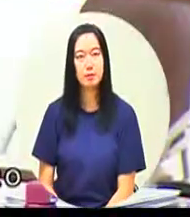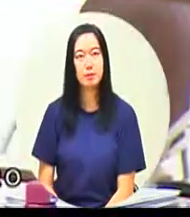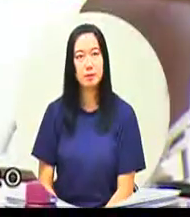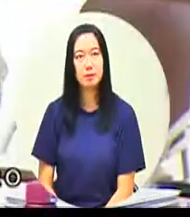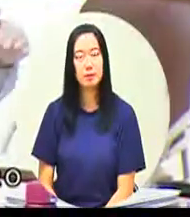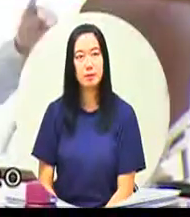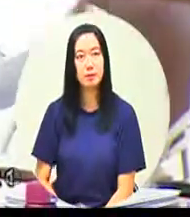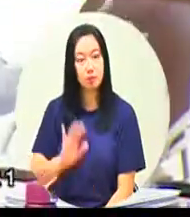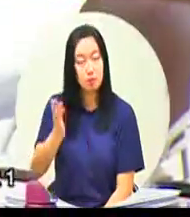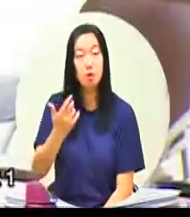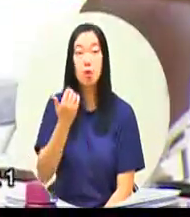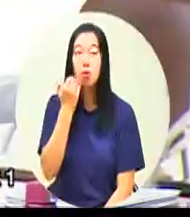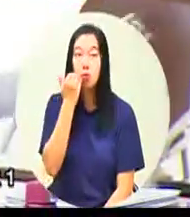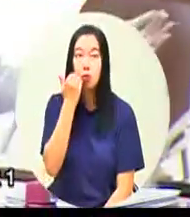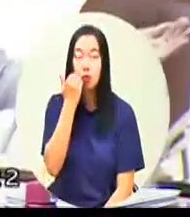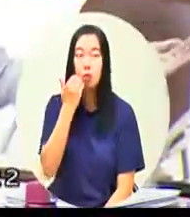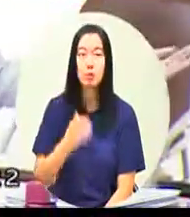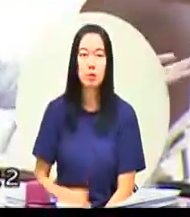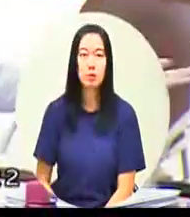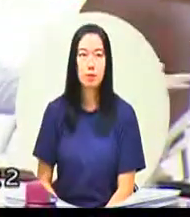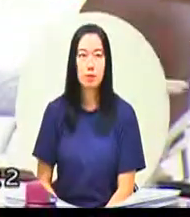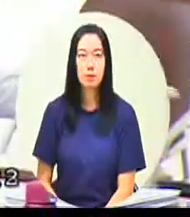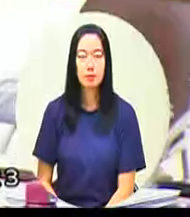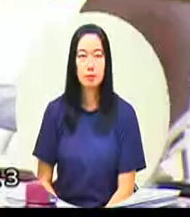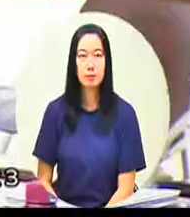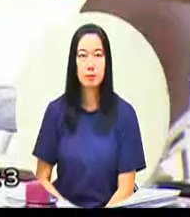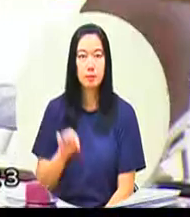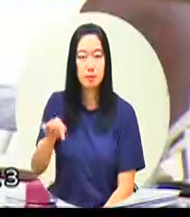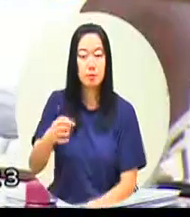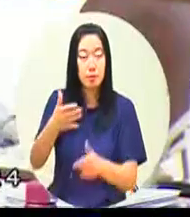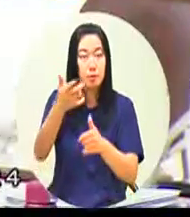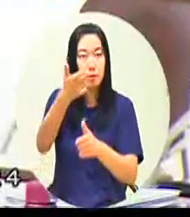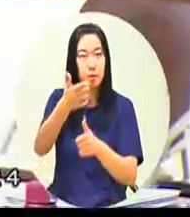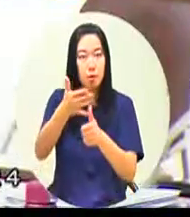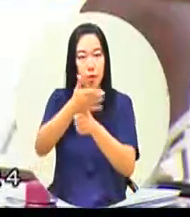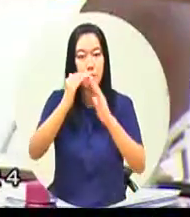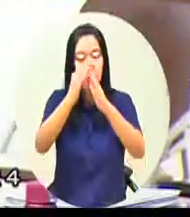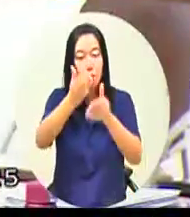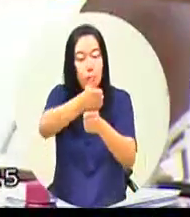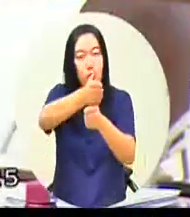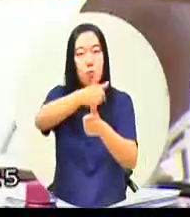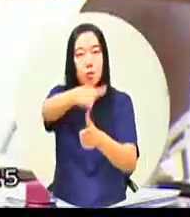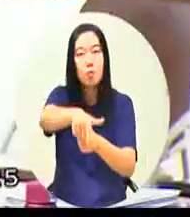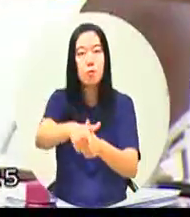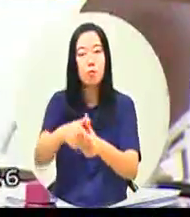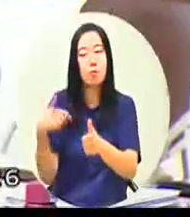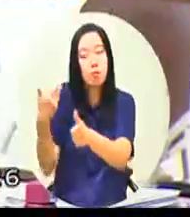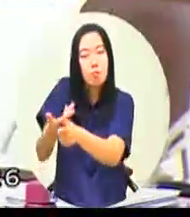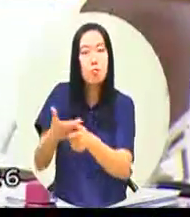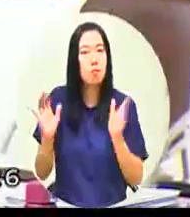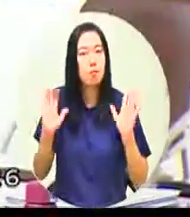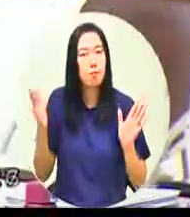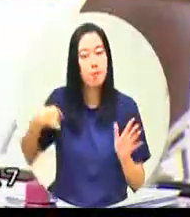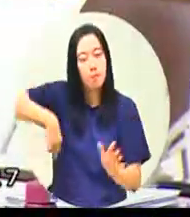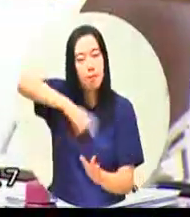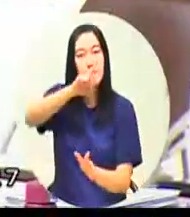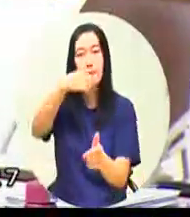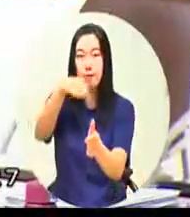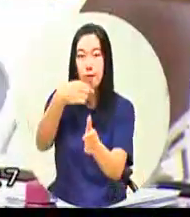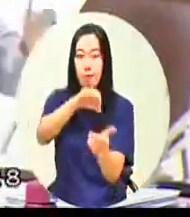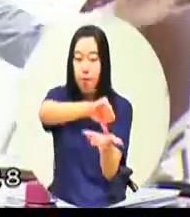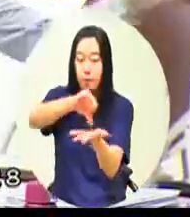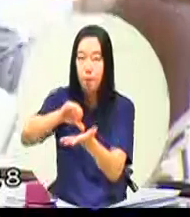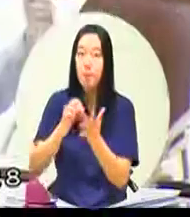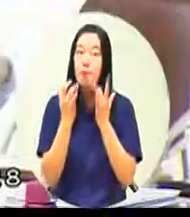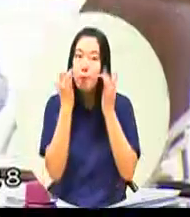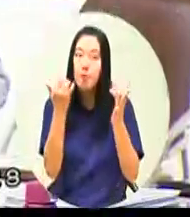多，但是咱若讲会当好阮。好、哦，他市区的囡仔，一旦好去好因建材，我感觉这种呢，咱很倒呢。一旦跟